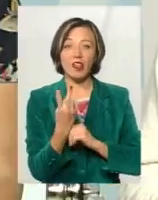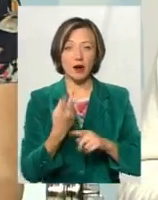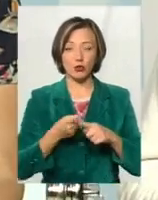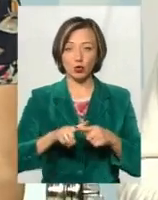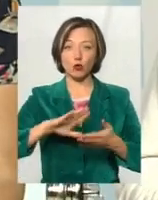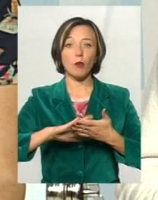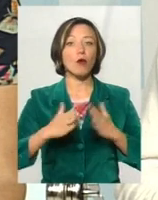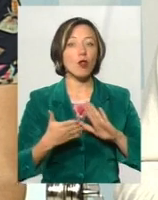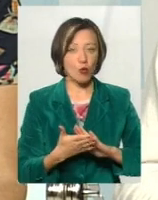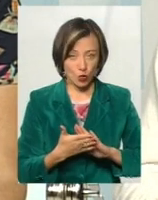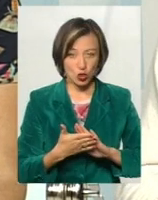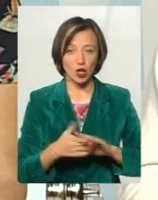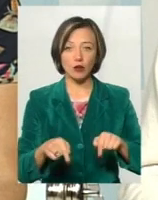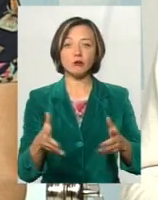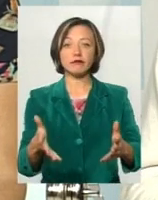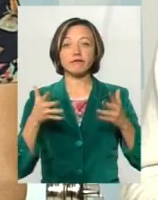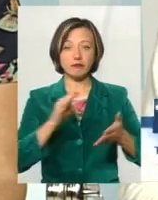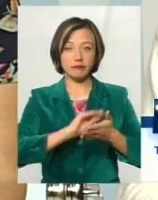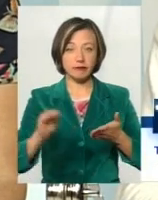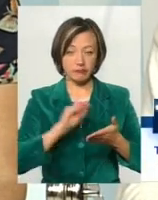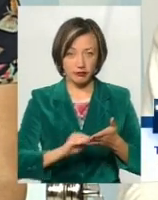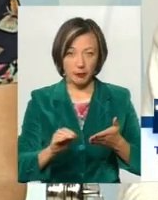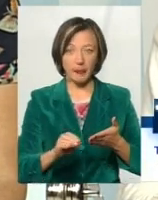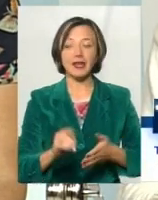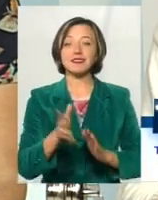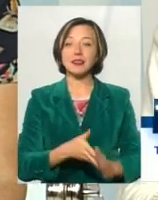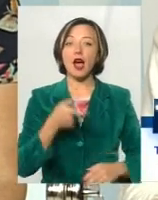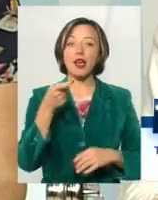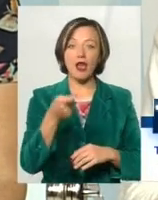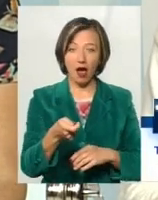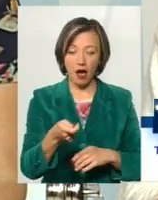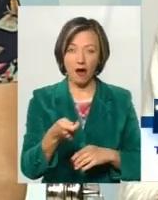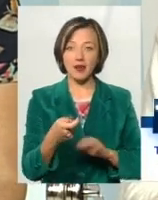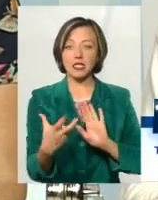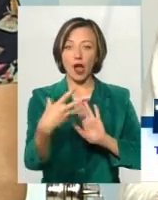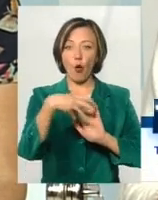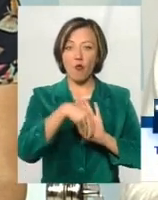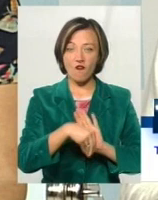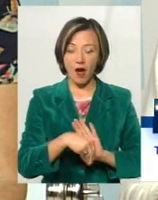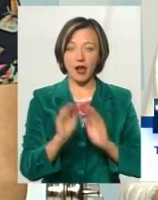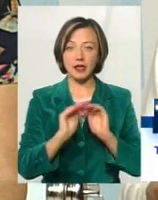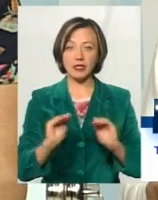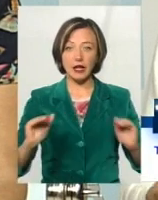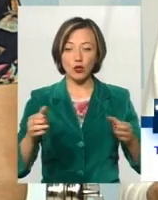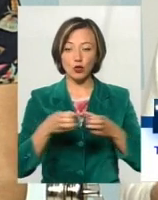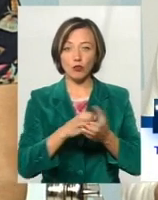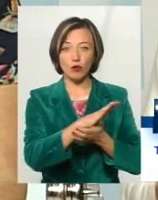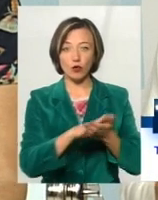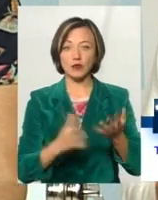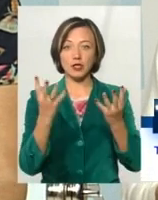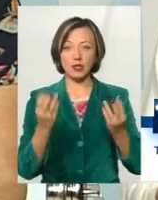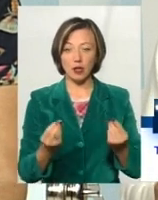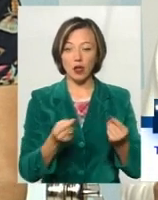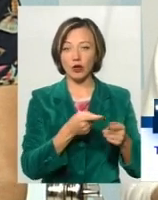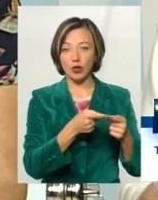положення, тут чітко записано, заяви про зарахування учнів до групи продовженого дня приймаються